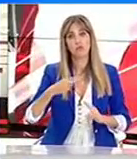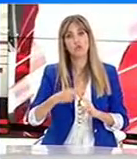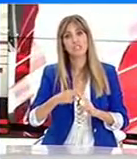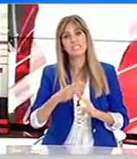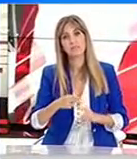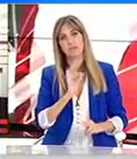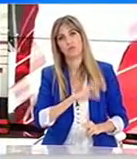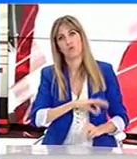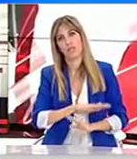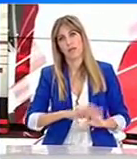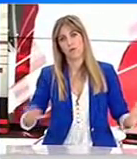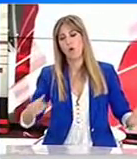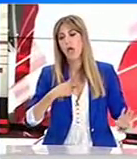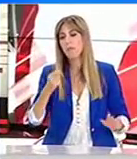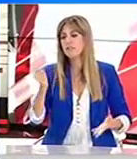δημοσίων επενδύσεων.